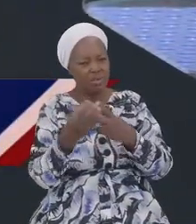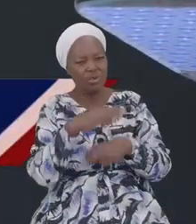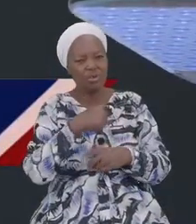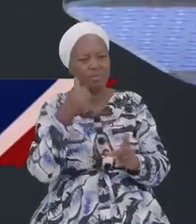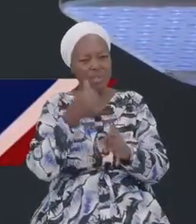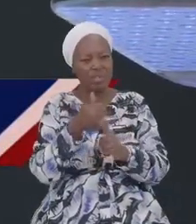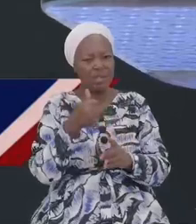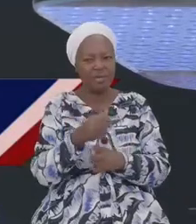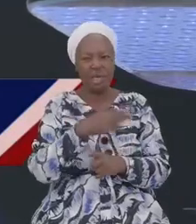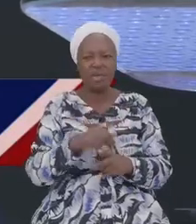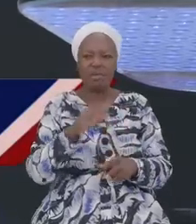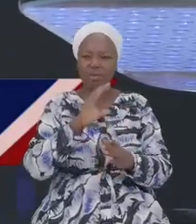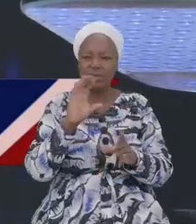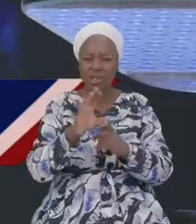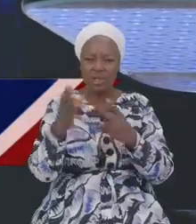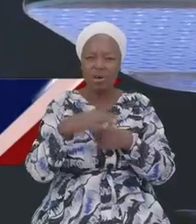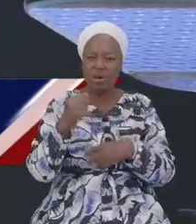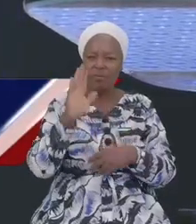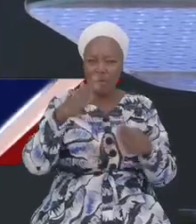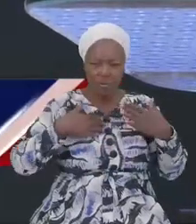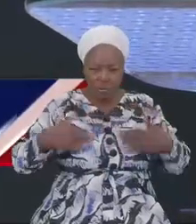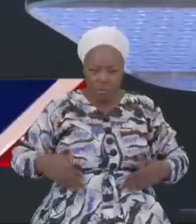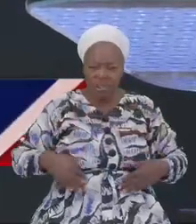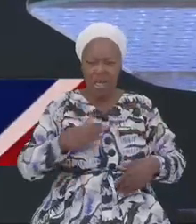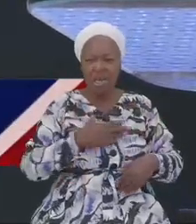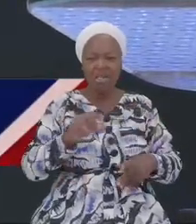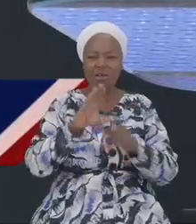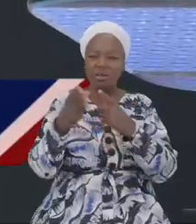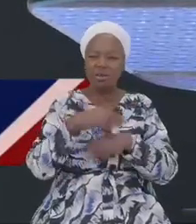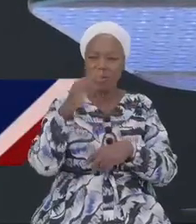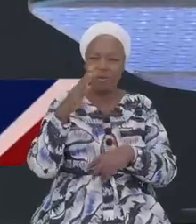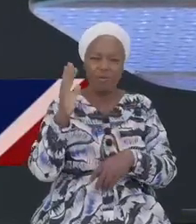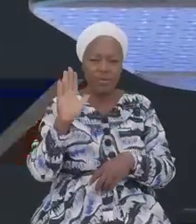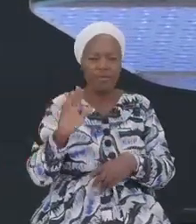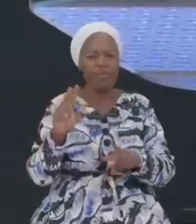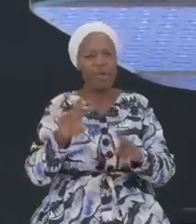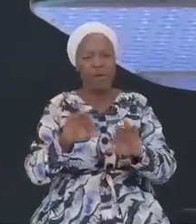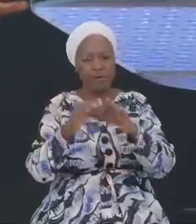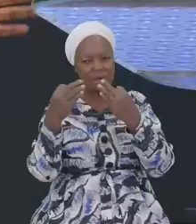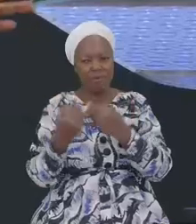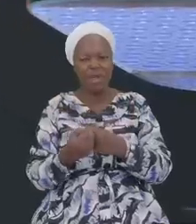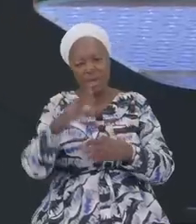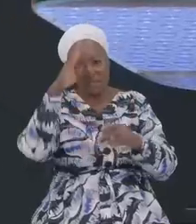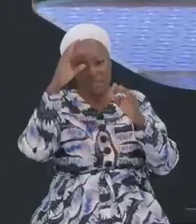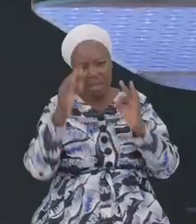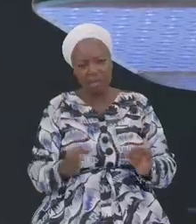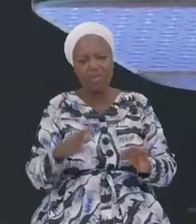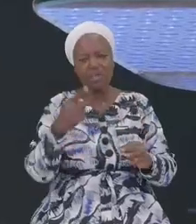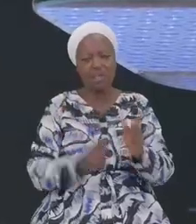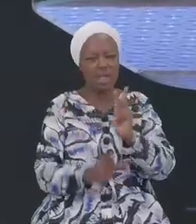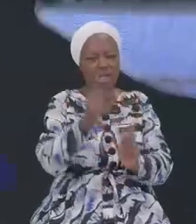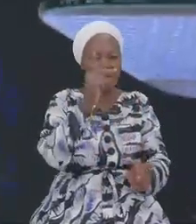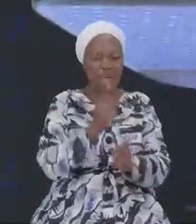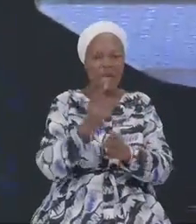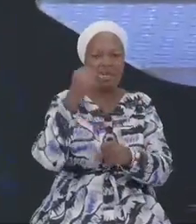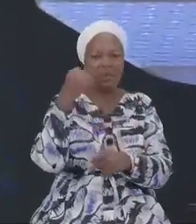la condition de votre corps, la condition de votre famille détermine le type de service que